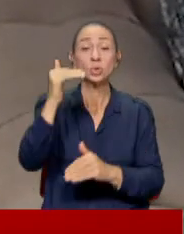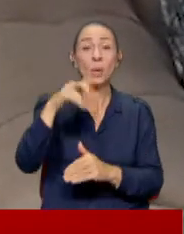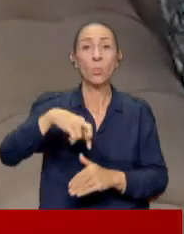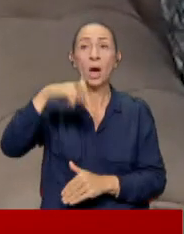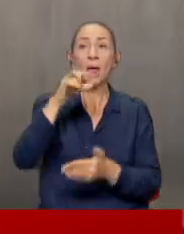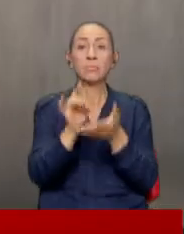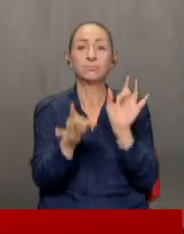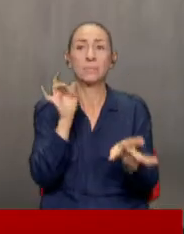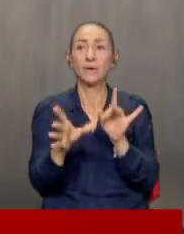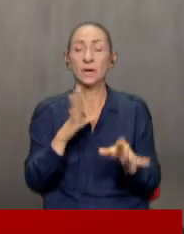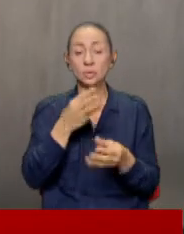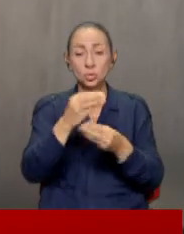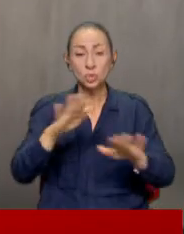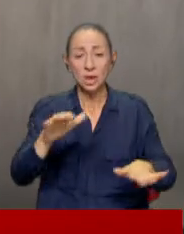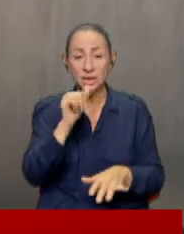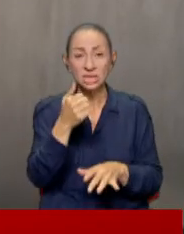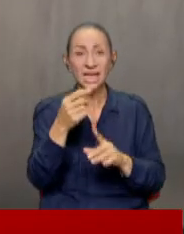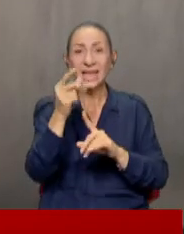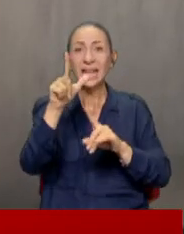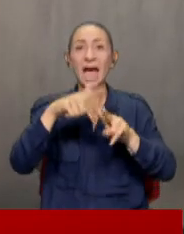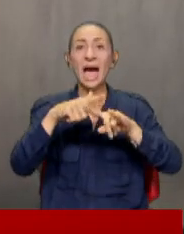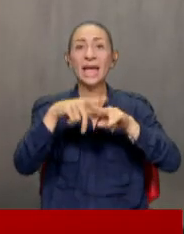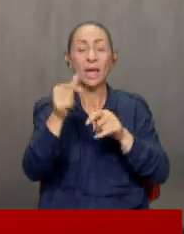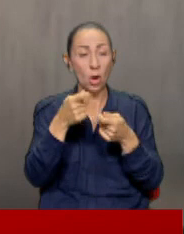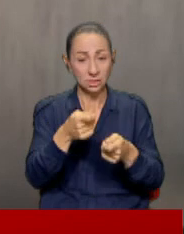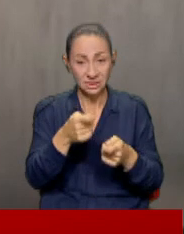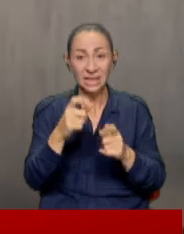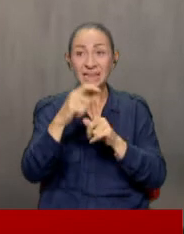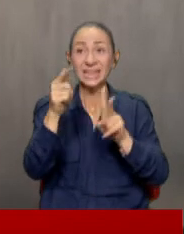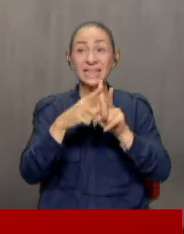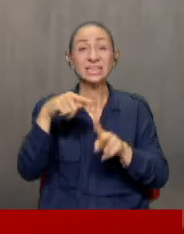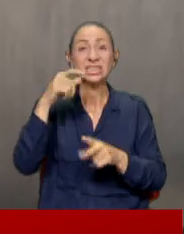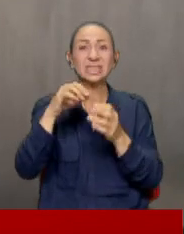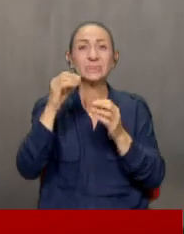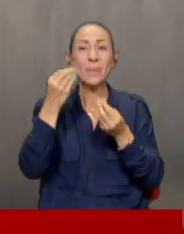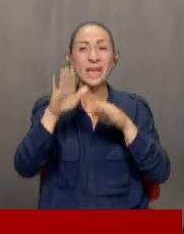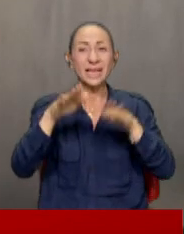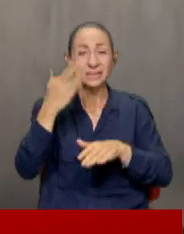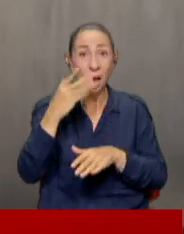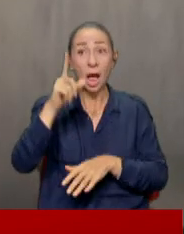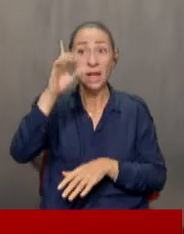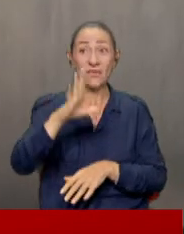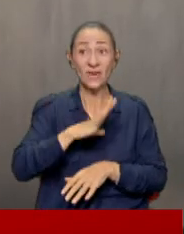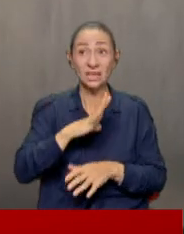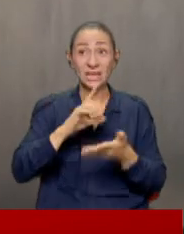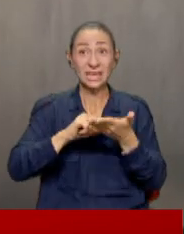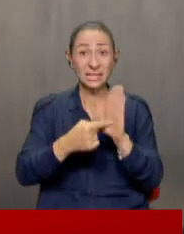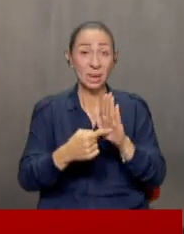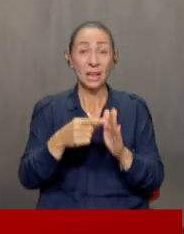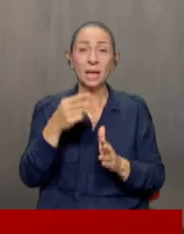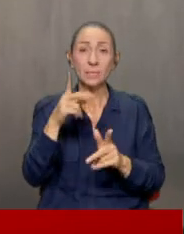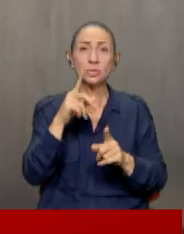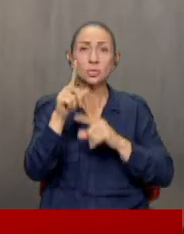insanlar elenmekte. Çocuklara hiç ilahi öğrettiniz mi? Dini çizgi film izlettiniz mi? Allah'ın varlığını kanıtla gibi